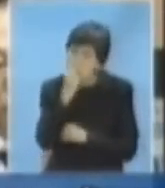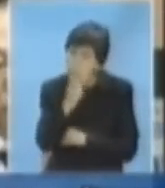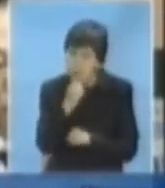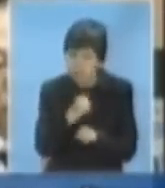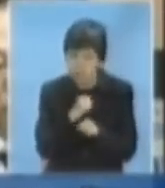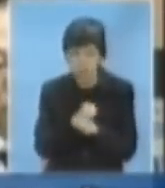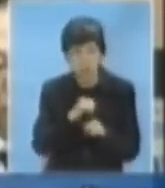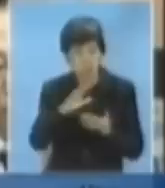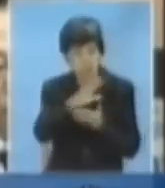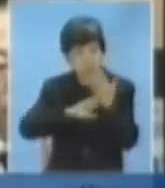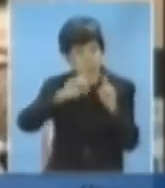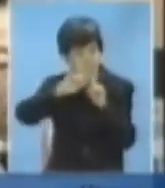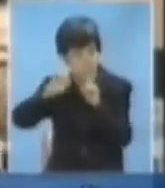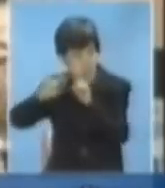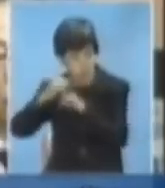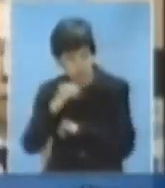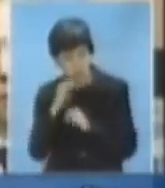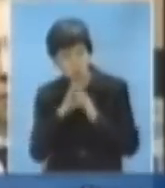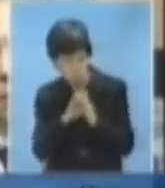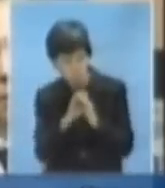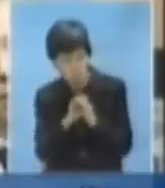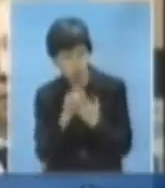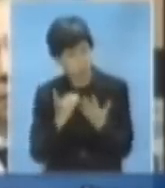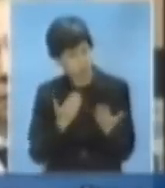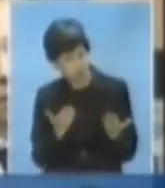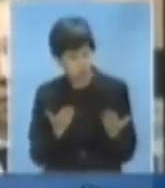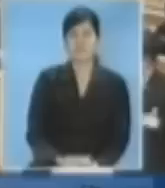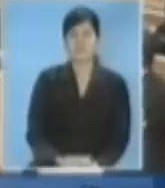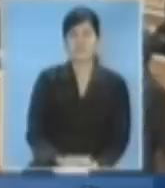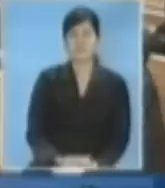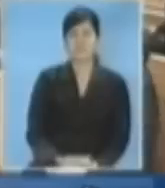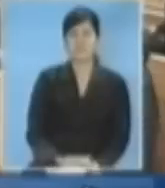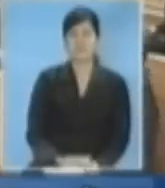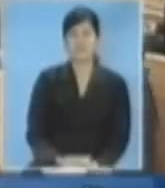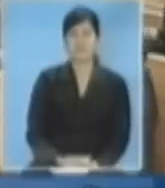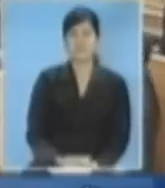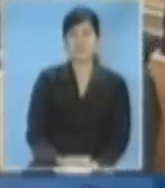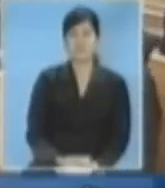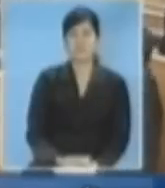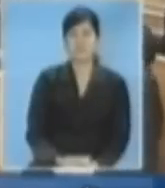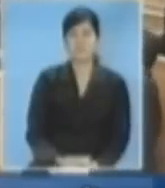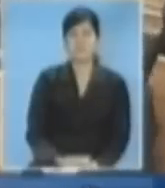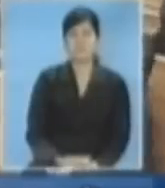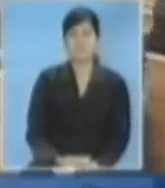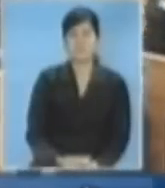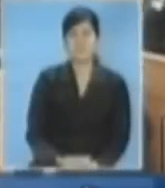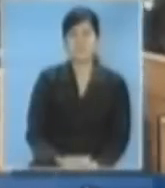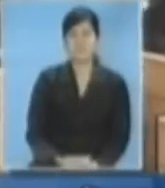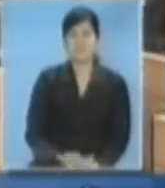จนสุดท้ายประธานต้องสั่งพักการประชุม15นาที ตำรวจรัฐสภา